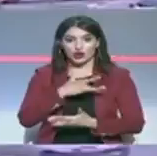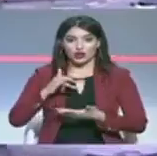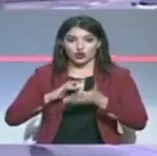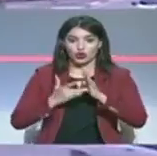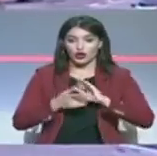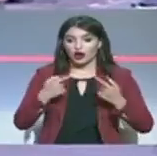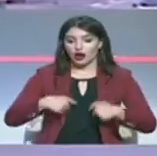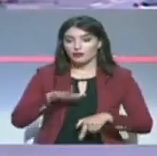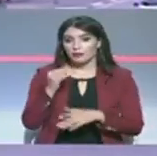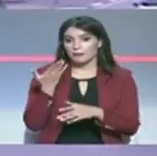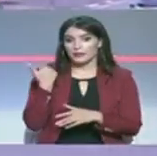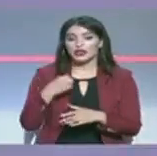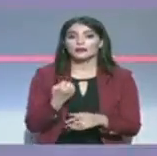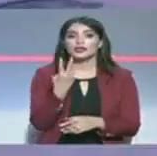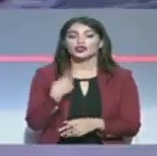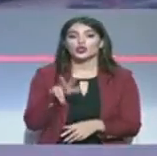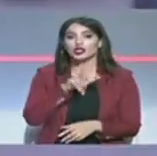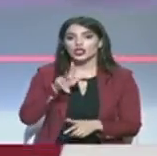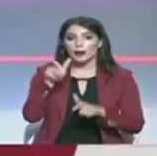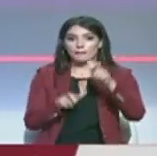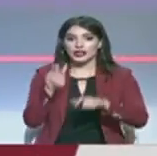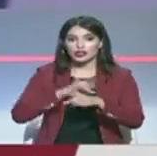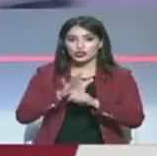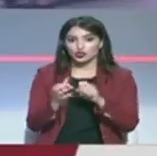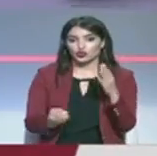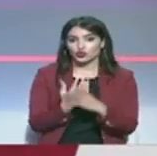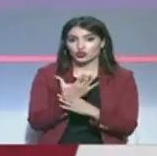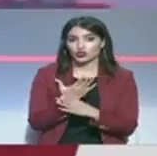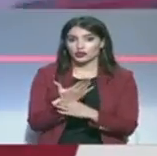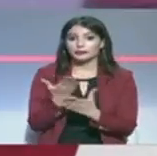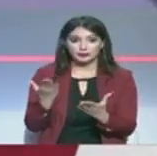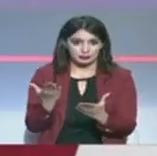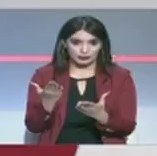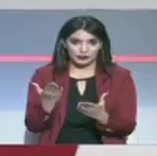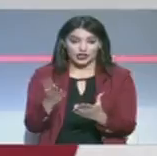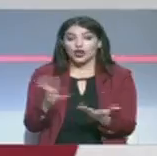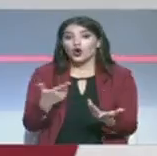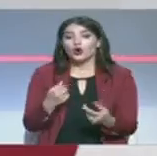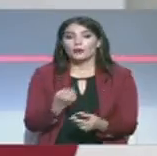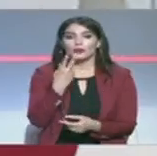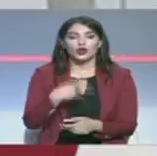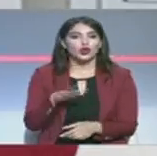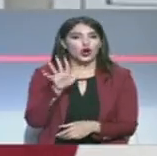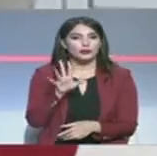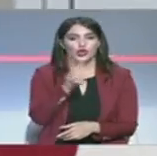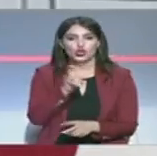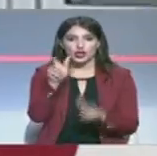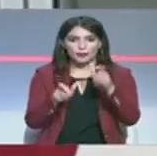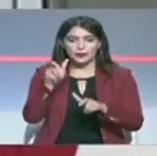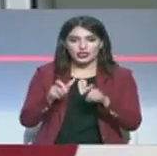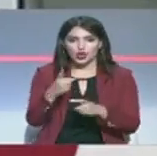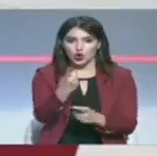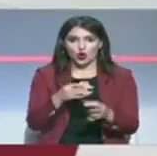أنه تم تسجيل 233 حالة إصابة جديدة بالفيروس، منها 225 حالة